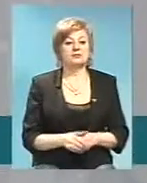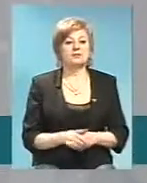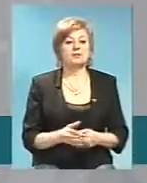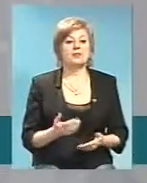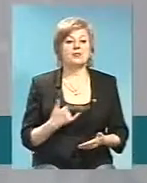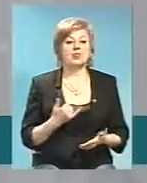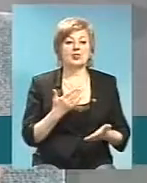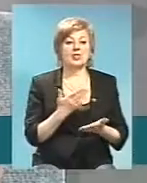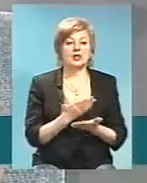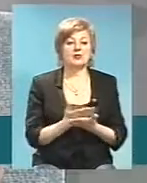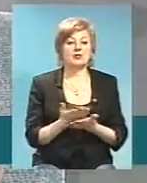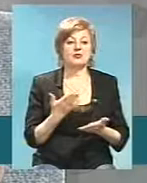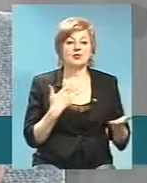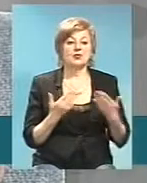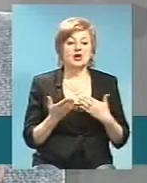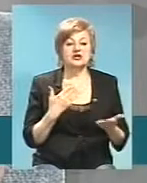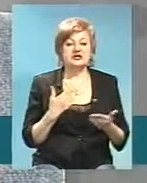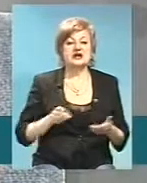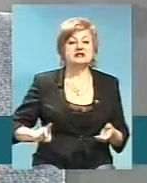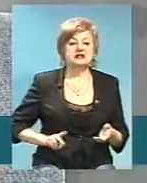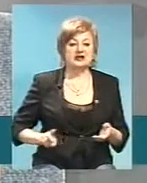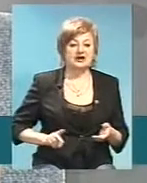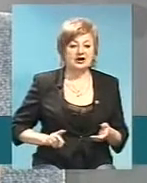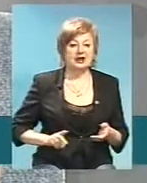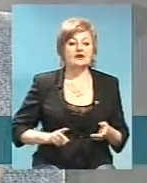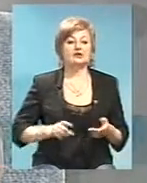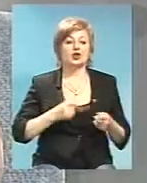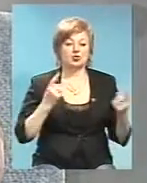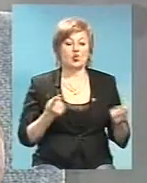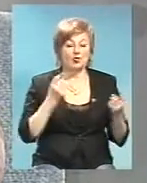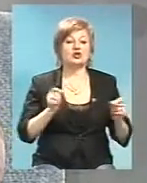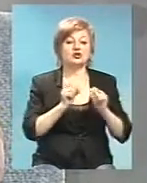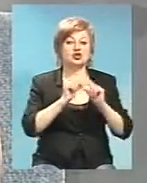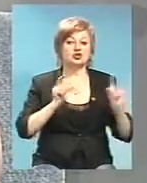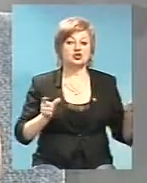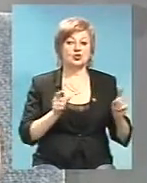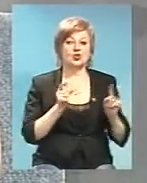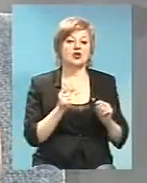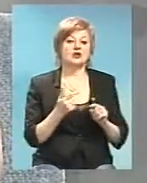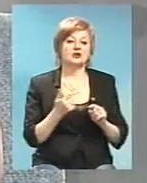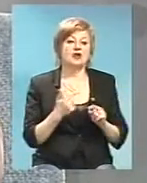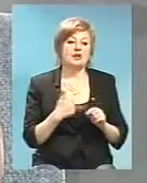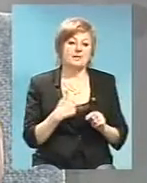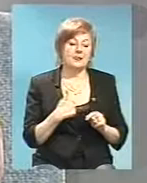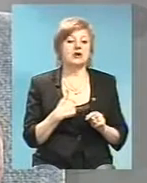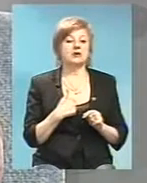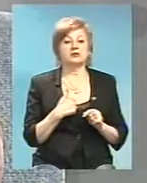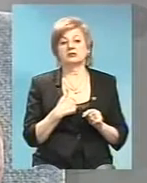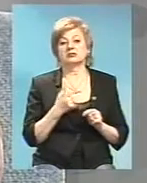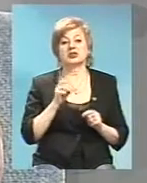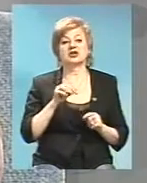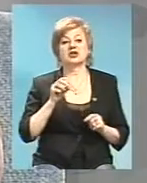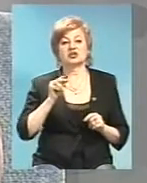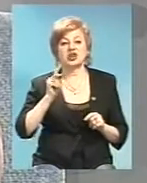є, до речі, ми спілкувалися з директорами як ліцеїв, так і звичайних загальноосвітніх шкіл. У нас є коментар Оксани